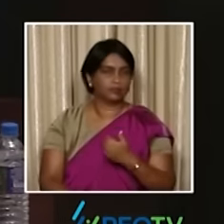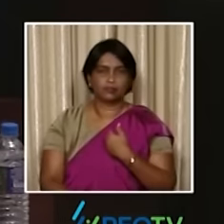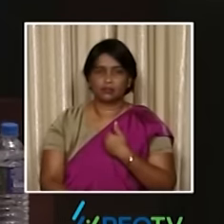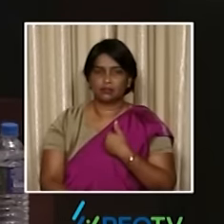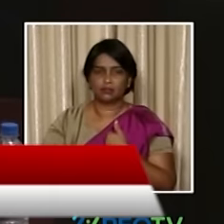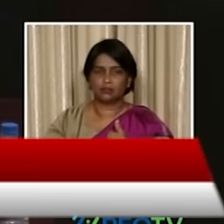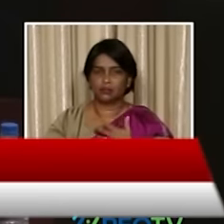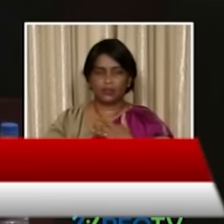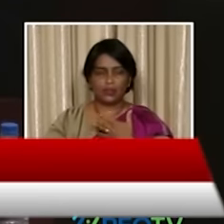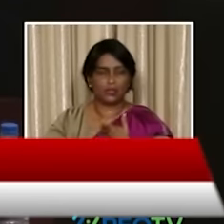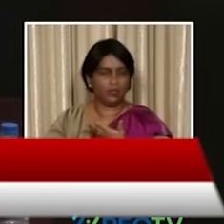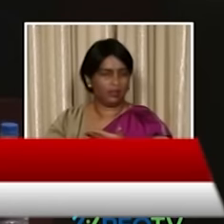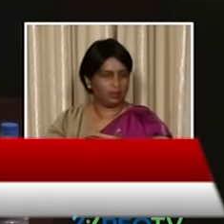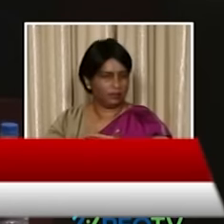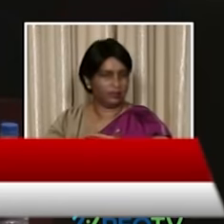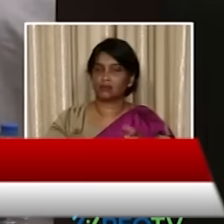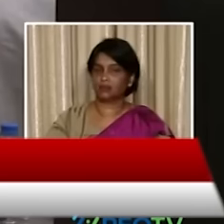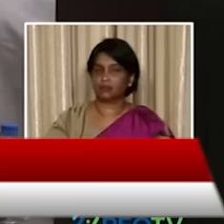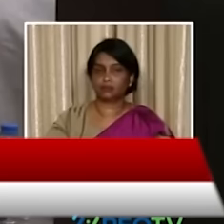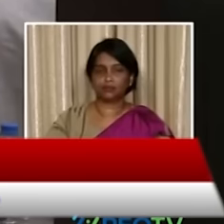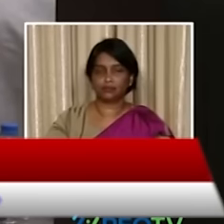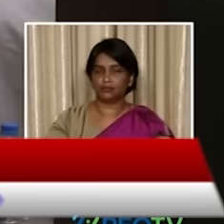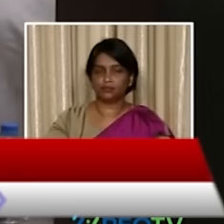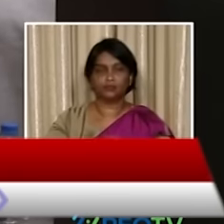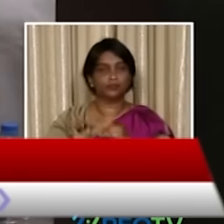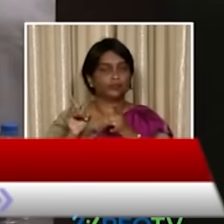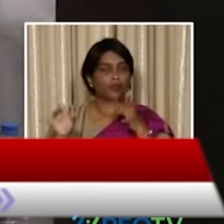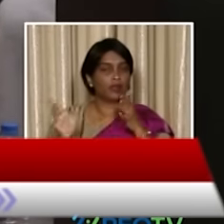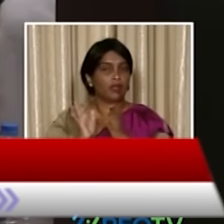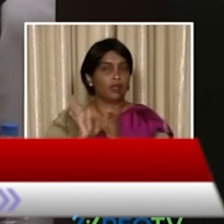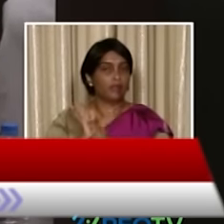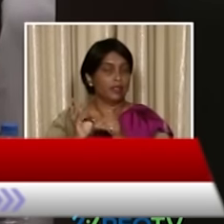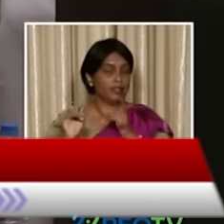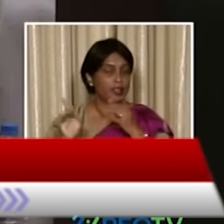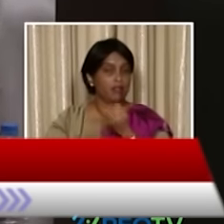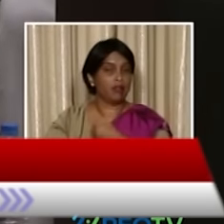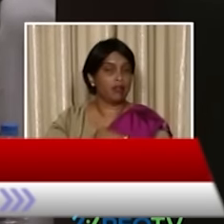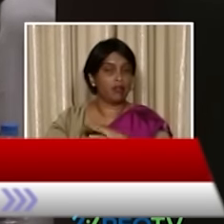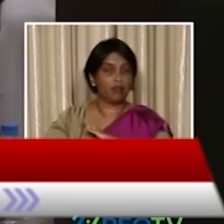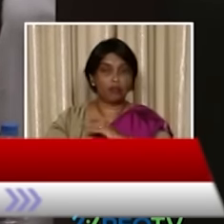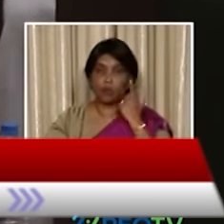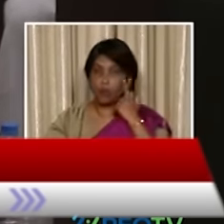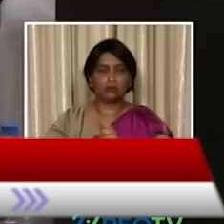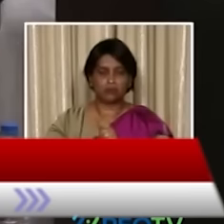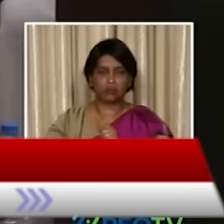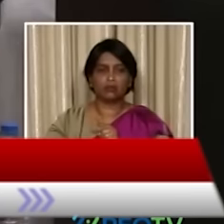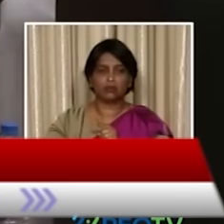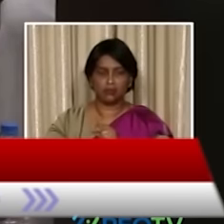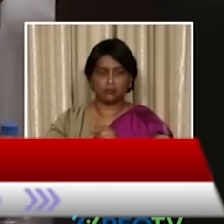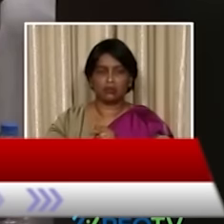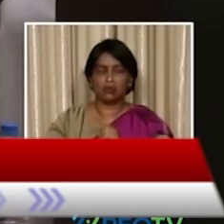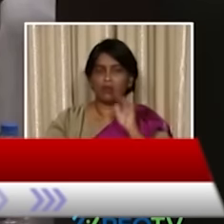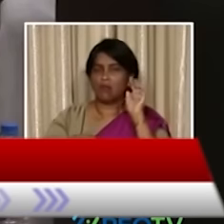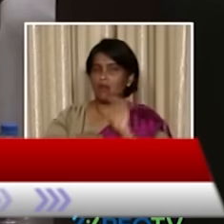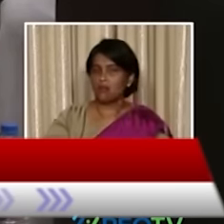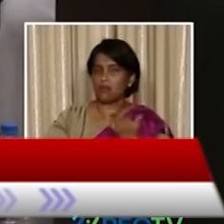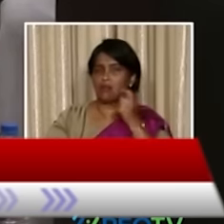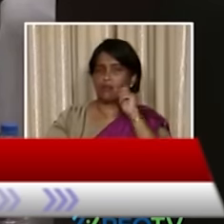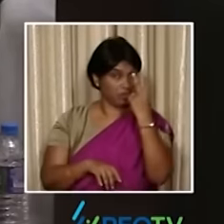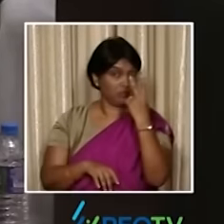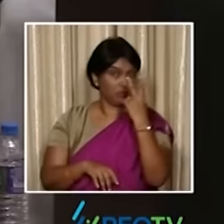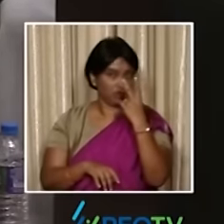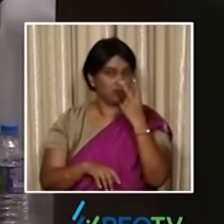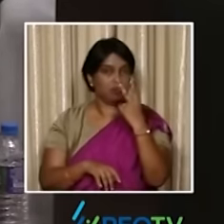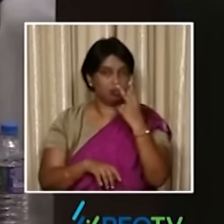අපේ බලවත් අප්‍රසාදය පළ කර සිටිනවා. මිහින්තලේ නායක හාමුදුරුවෝගේ අනුදැනුම නැතුව හඳුනා නොගත් පුද්ගලින්